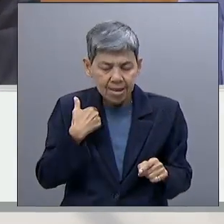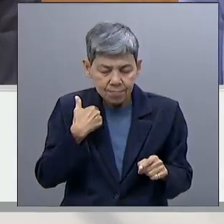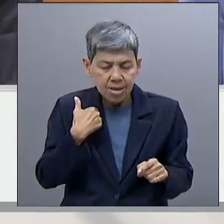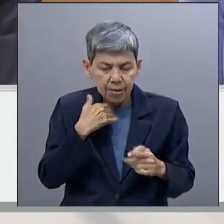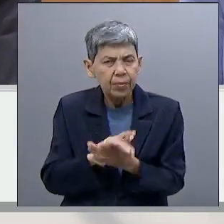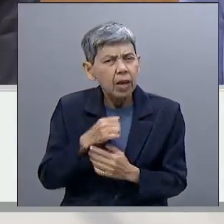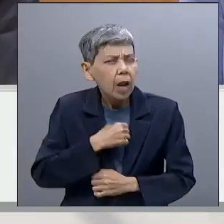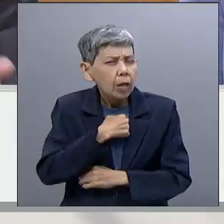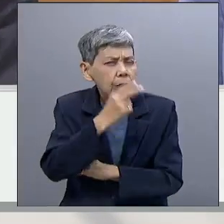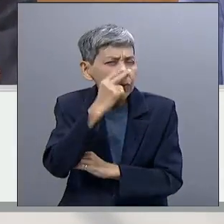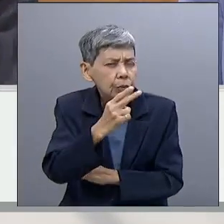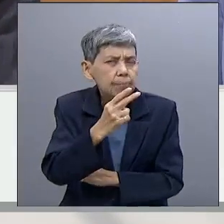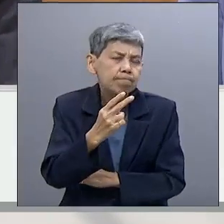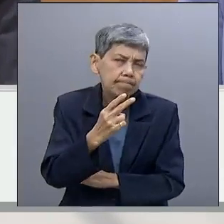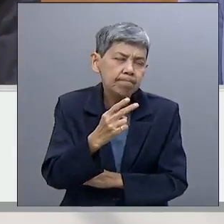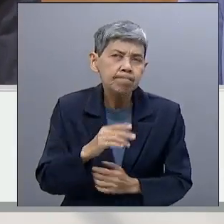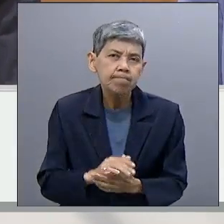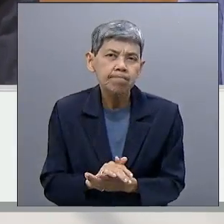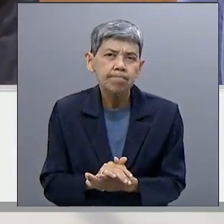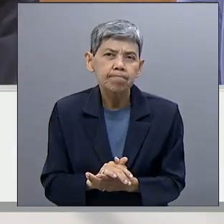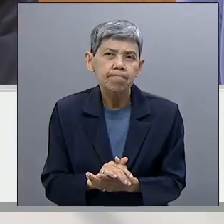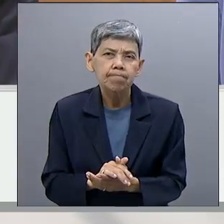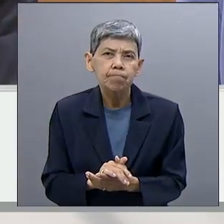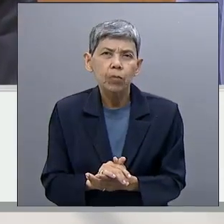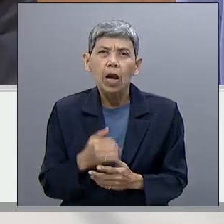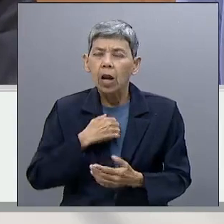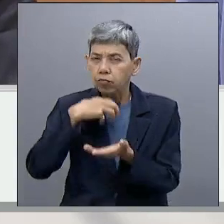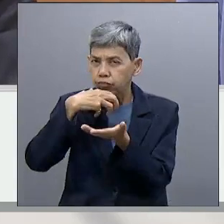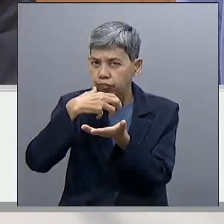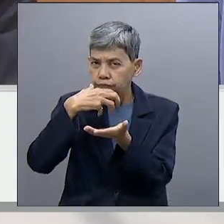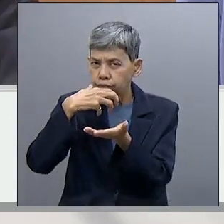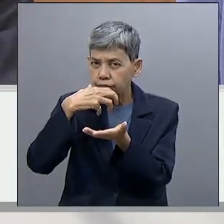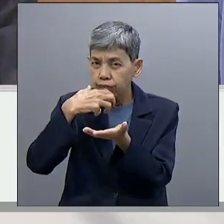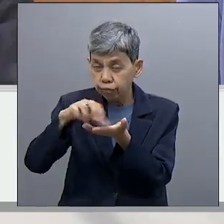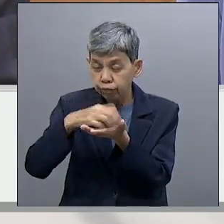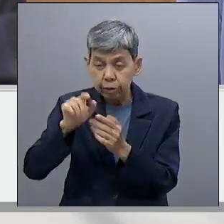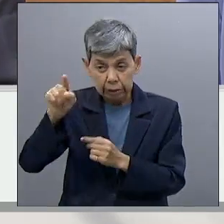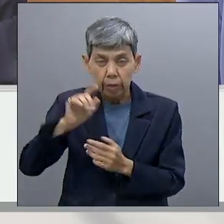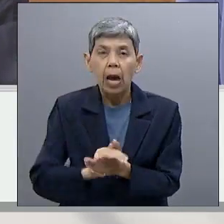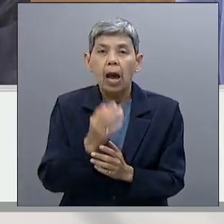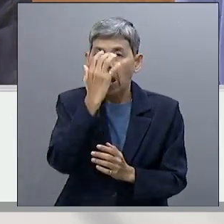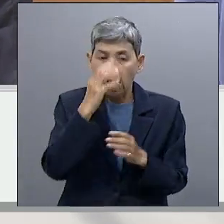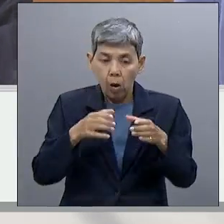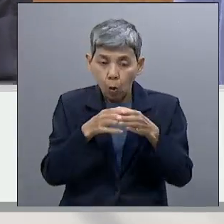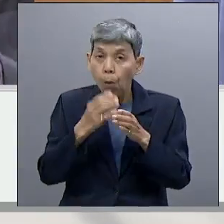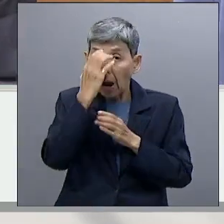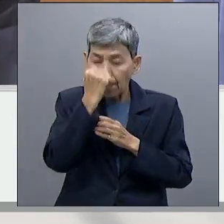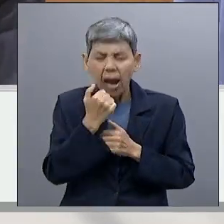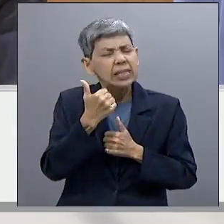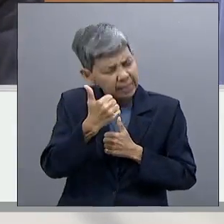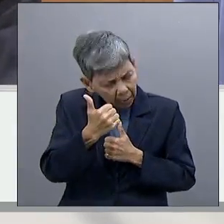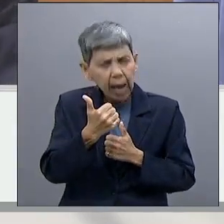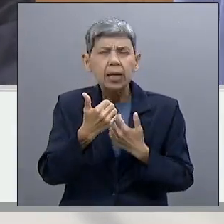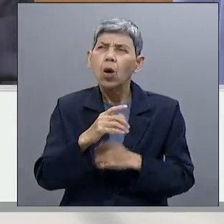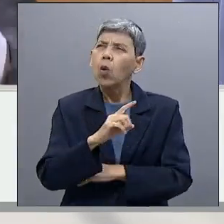เป็นจริงอย่างที่ว่านี่แหละที่เขาบอกว่าโดยฮามาสเนี่ยยินดีจะปล่อยตั้ง